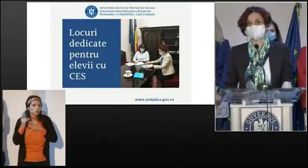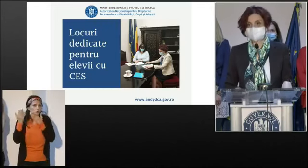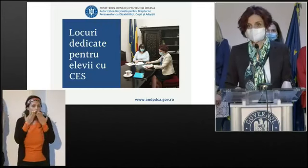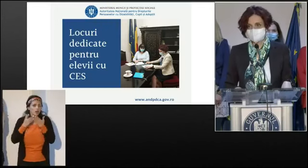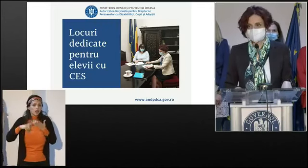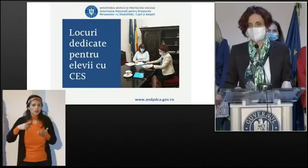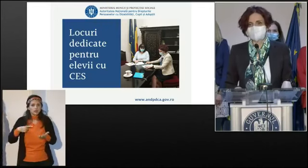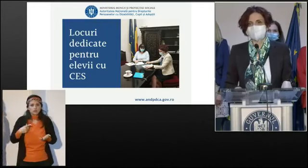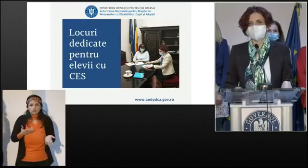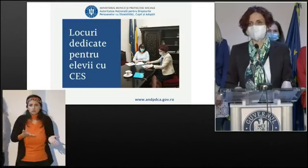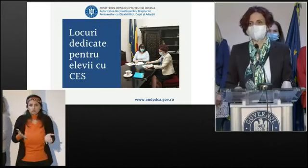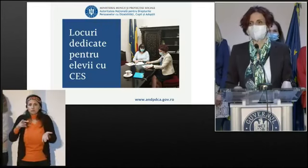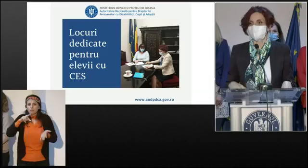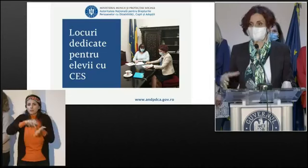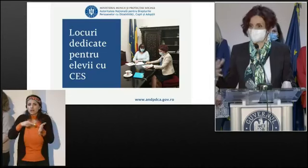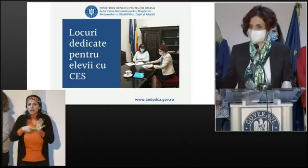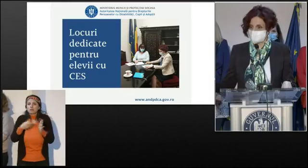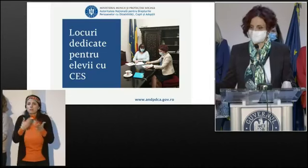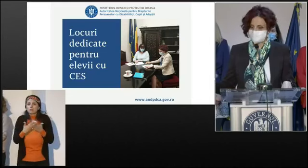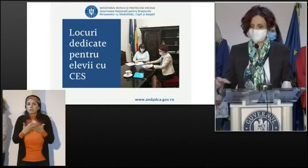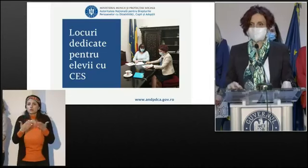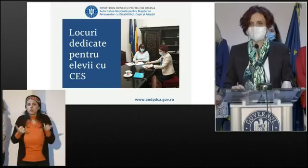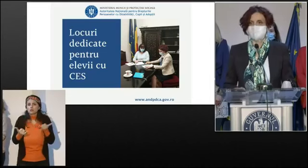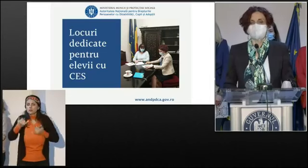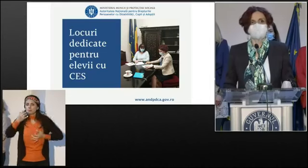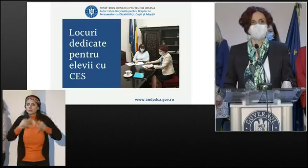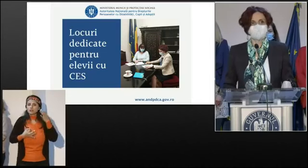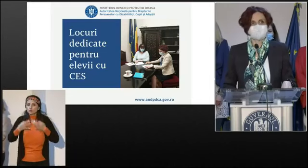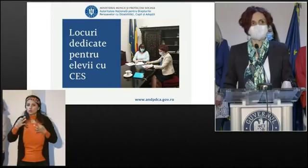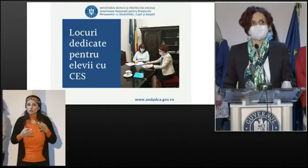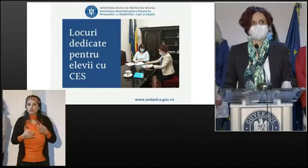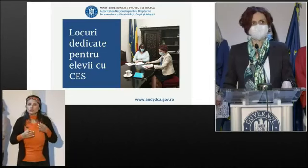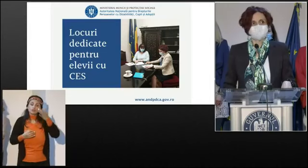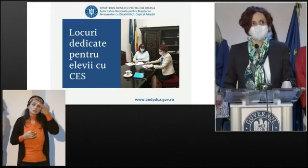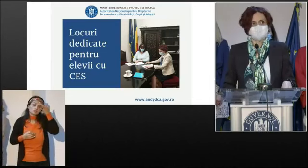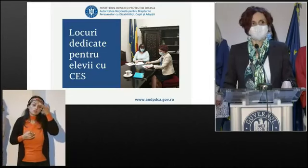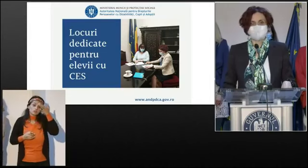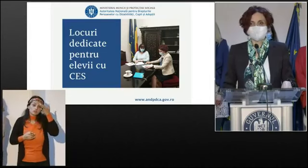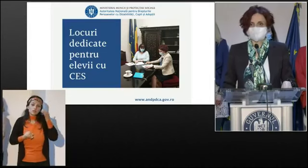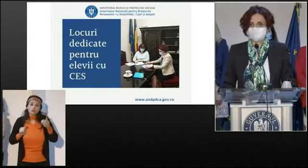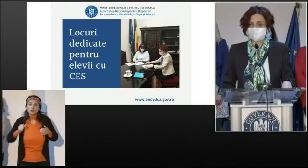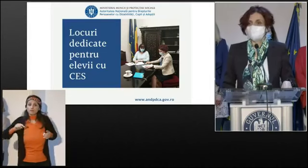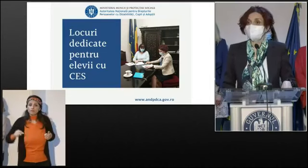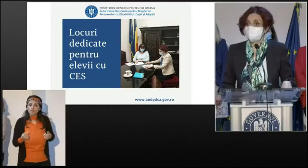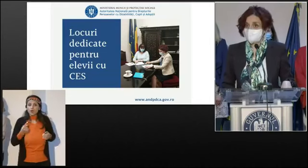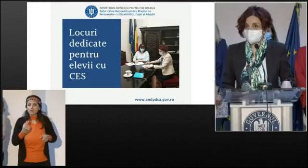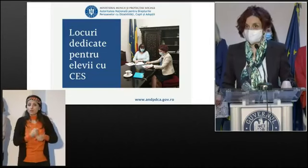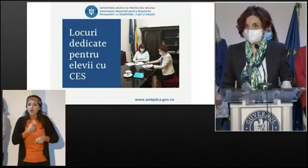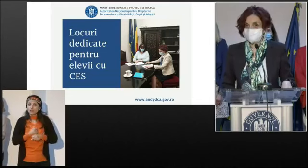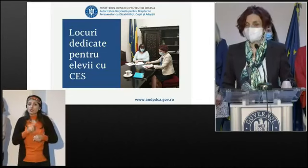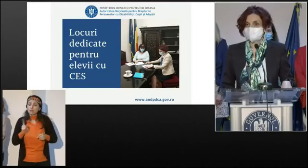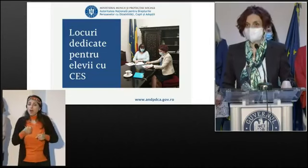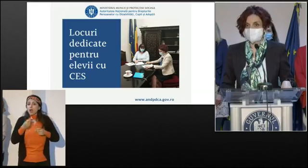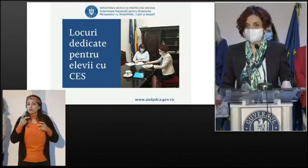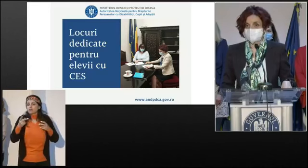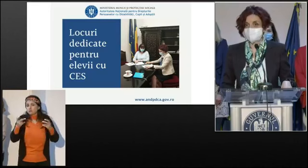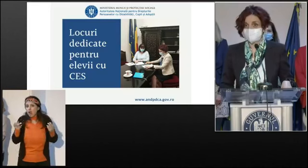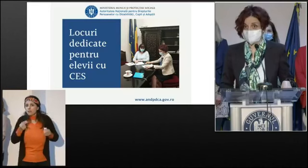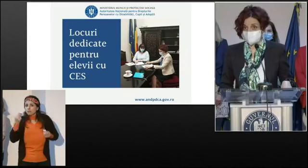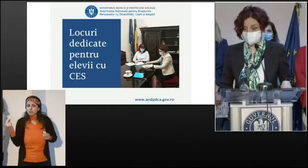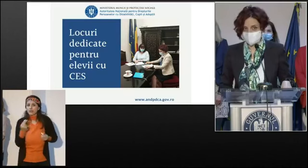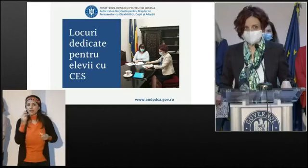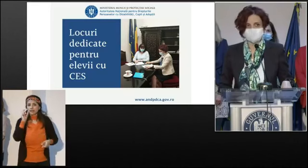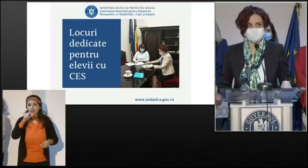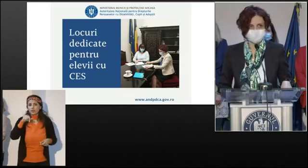fiind pregătite pentru o astfel de masura vor actiona eficient decat au